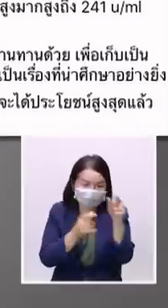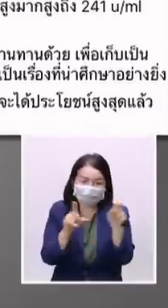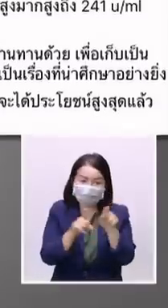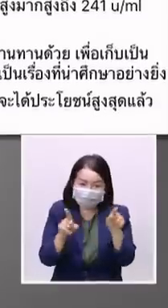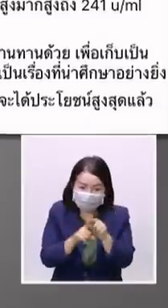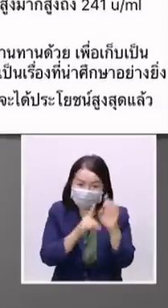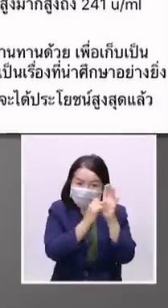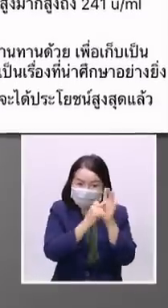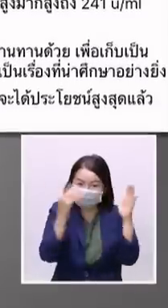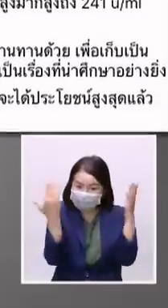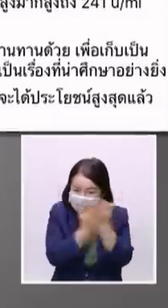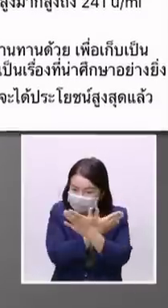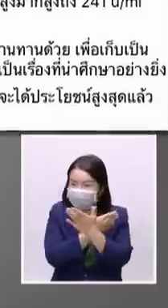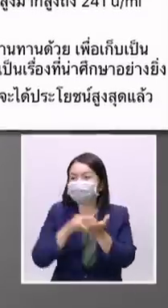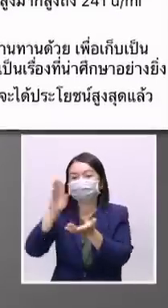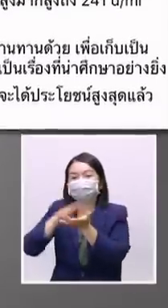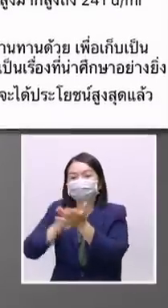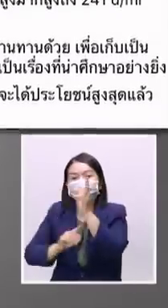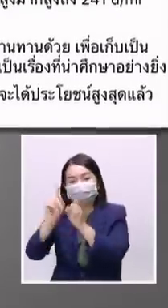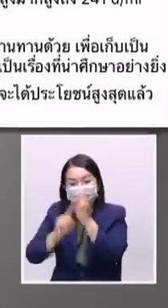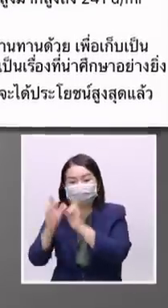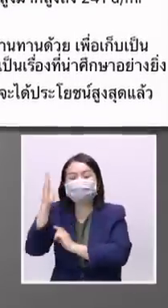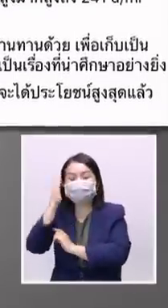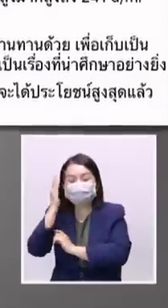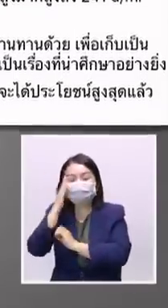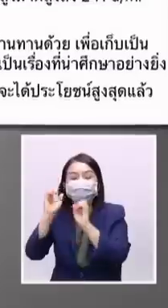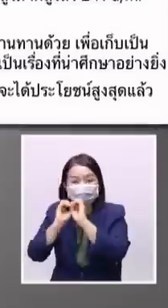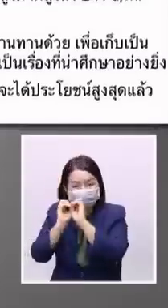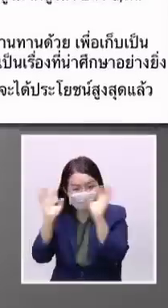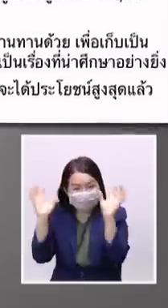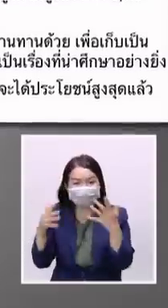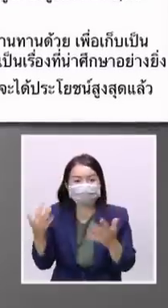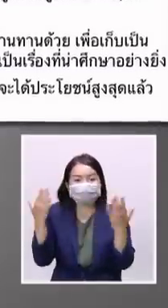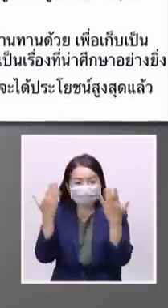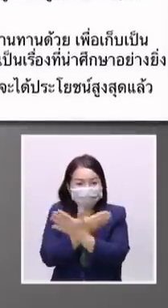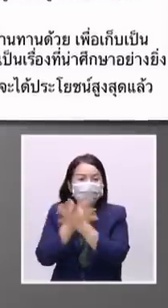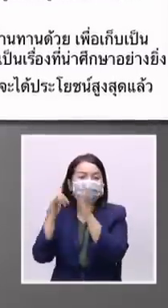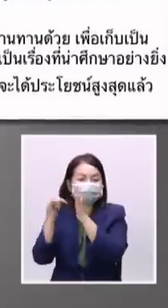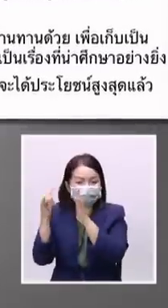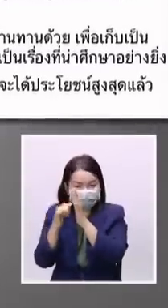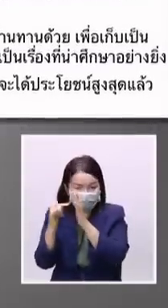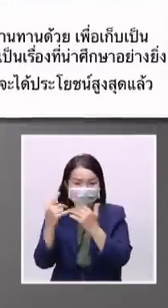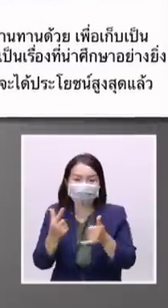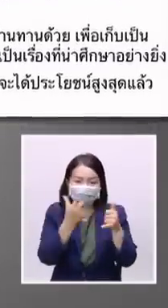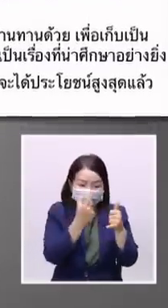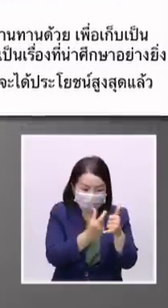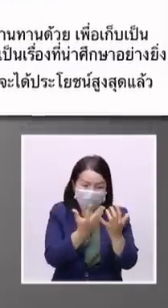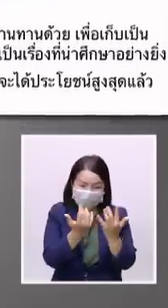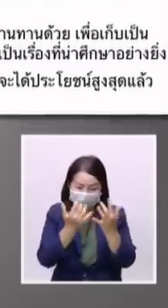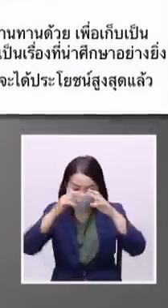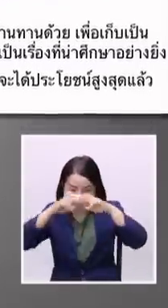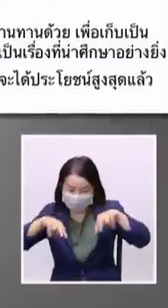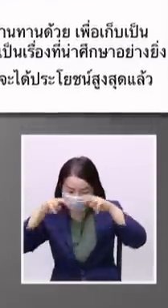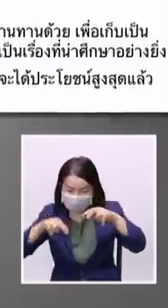เก็บเป็นข้อมูลรวมถึงอาการข้างเคียงที่อยากทราบมากและการเปลี่ยนชนิดของวัคซีนเป็นเรื่องที่ยังต้องศึกษา